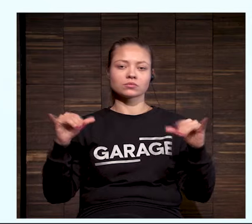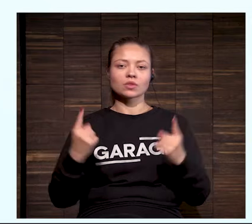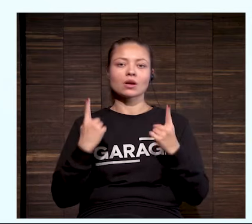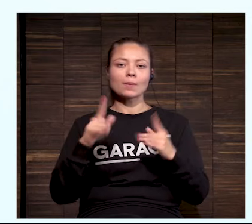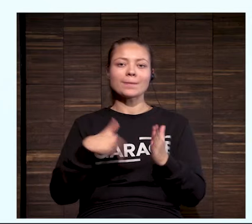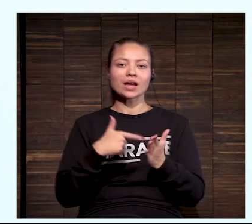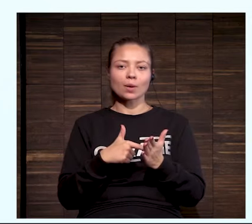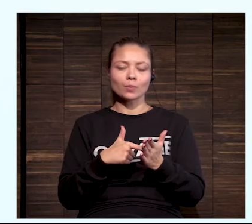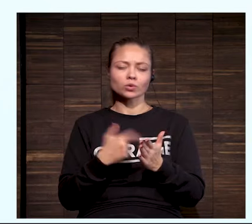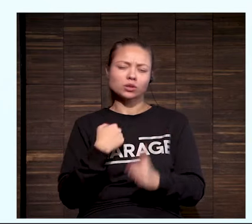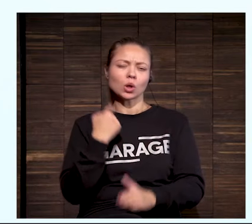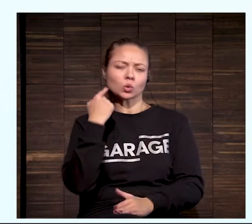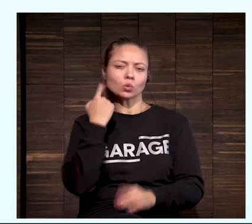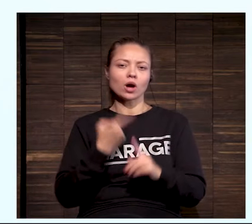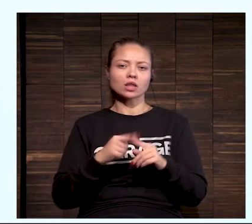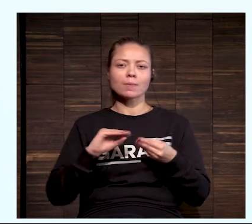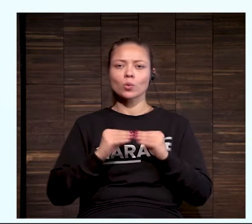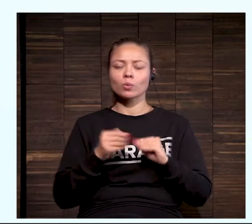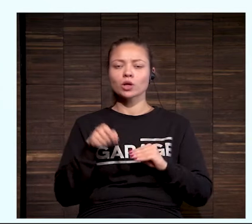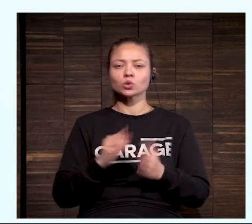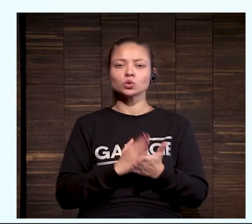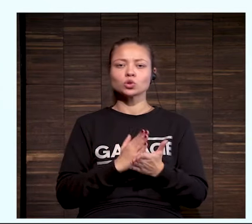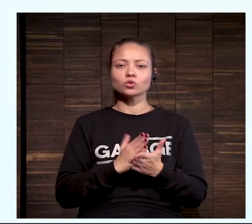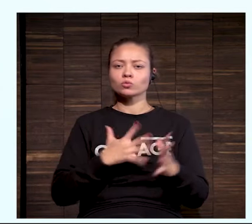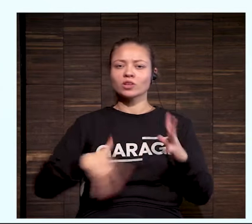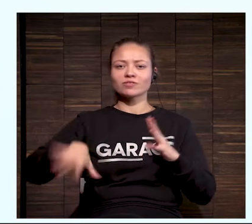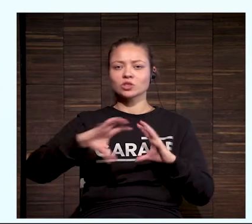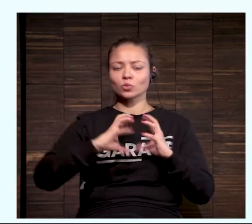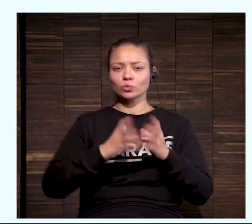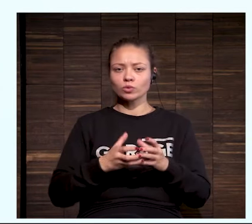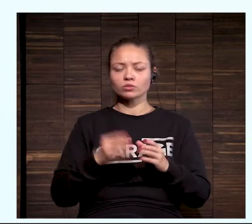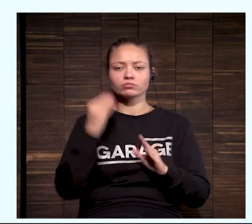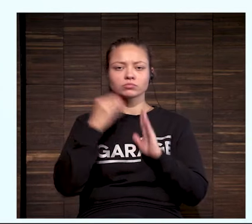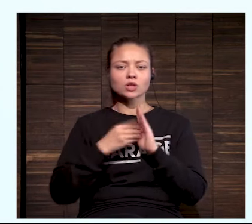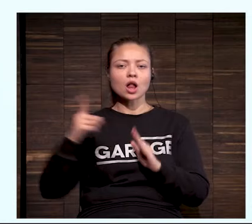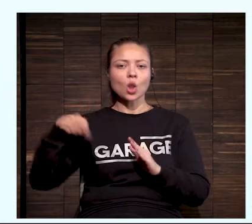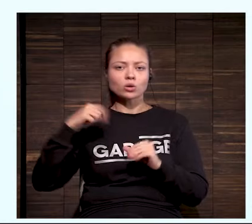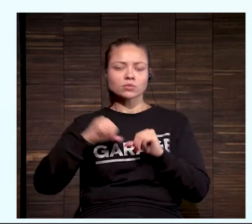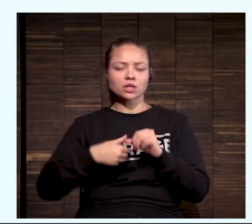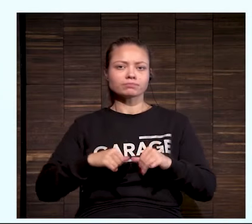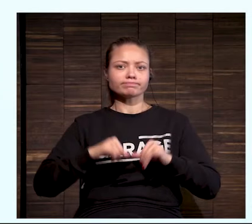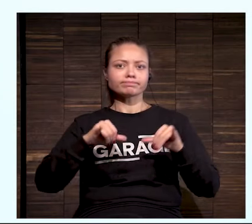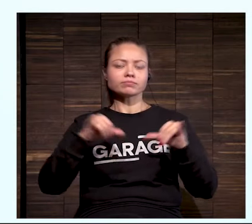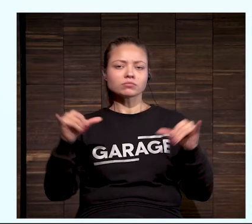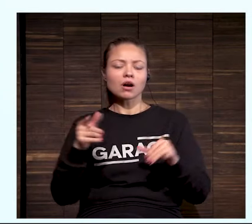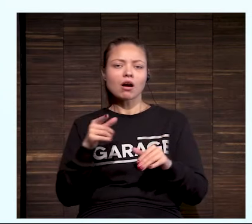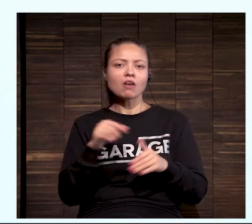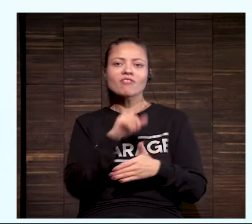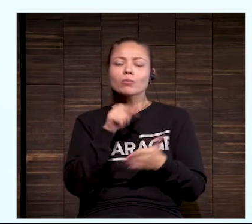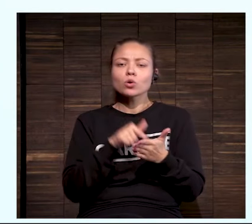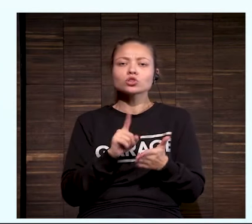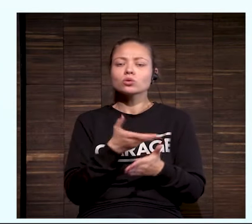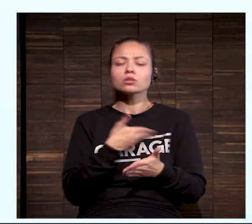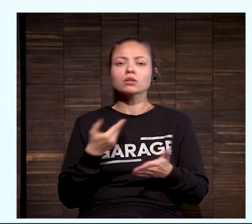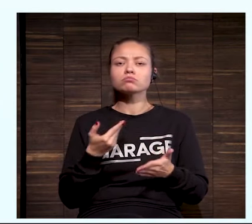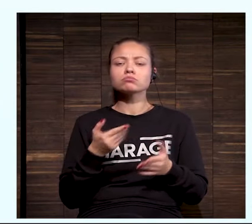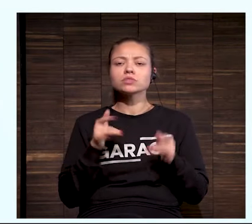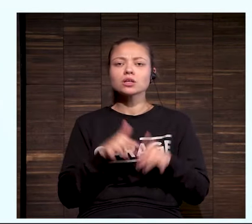мегаполисов я думаю что эта проблема которая существует по всему миру то есть лондон постоянно разрастается и вопрос а что нам делать с другими городами